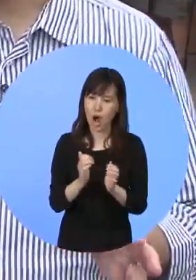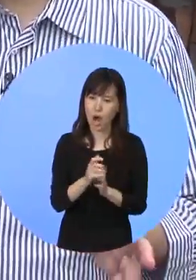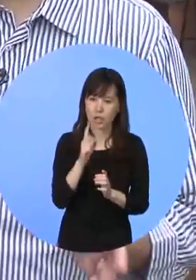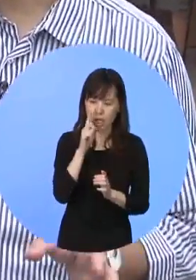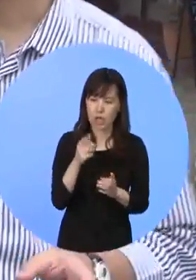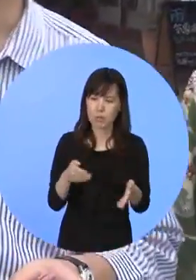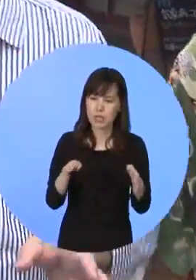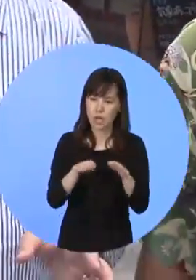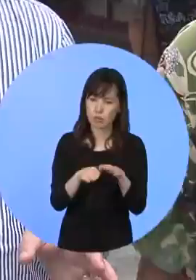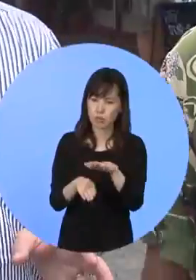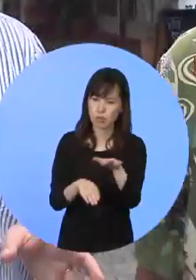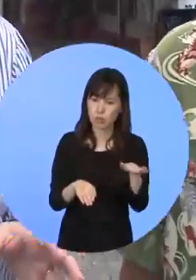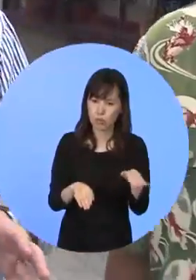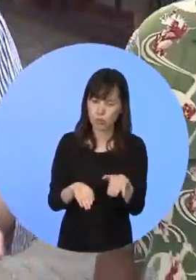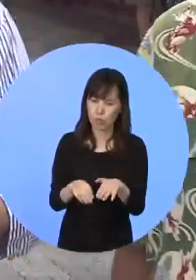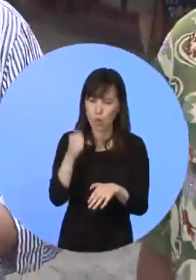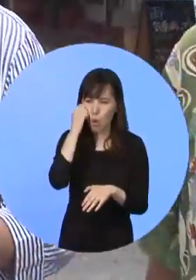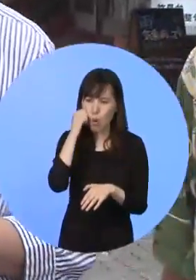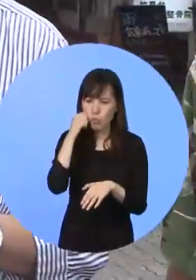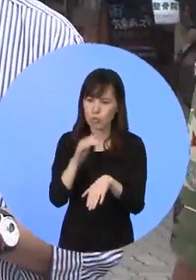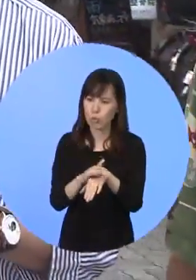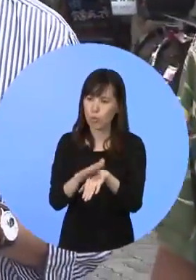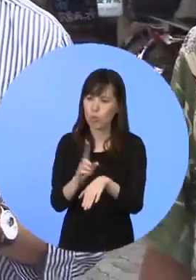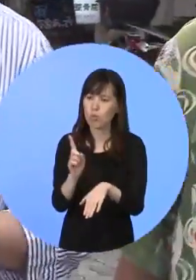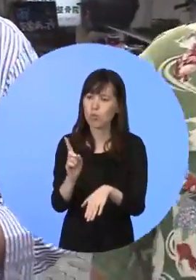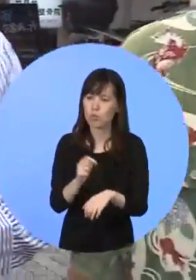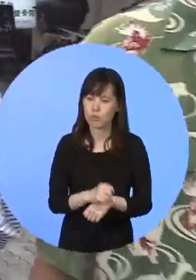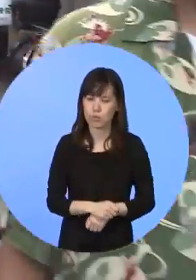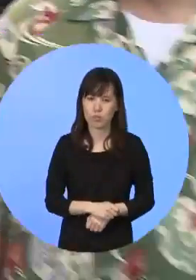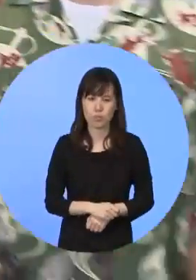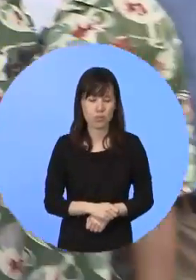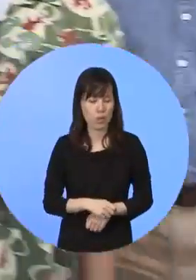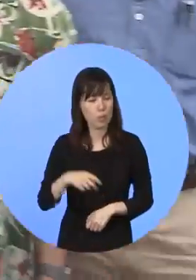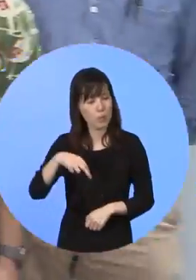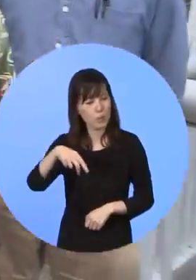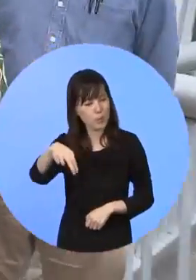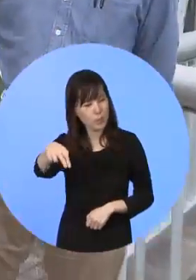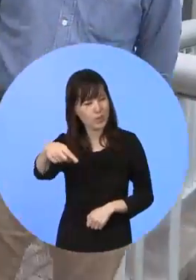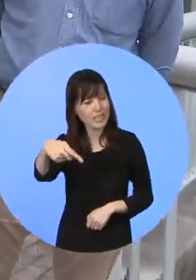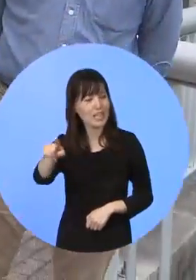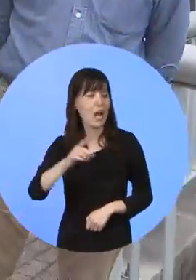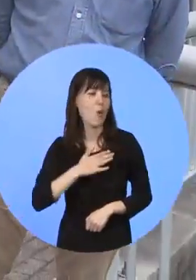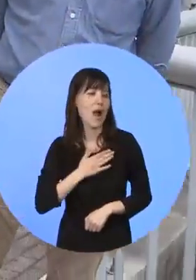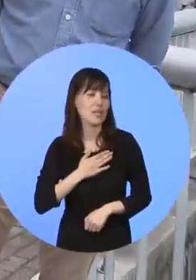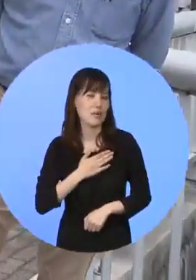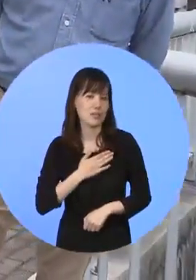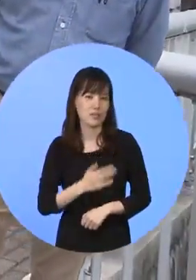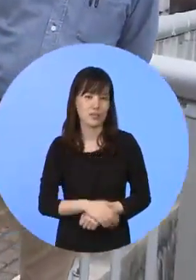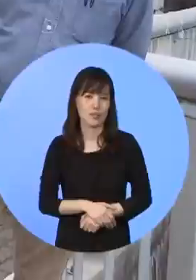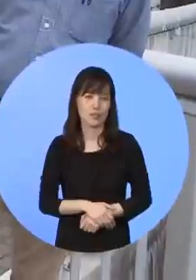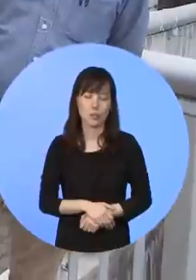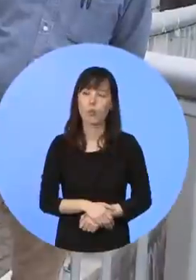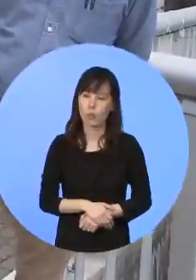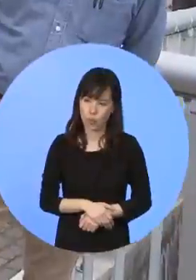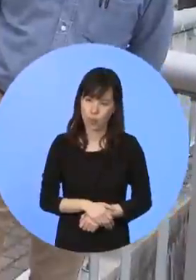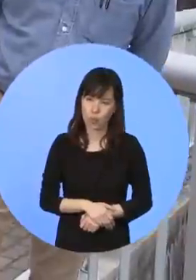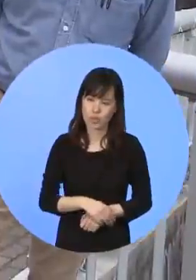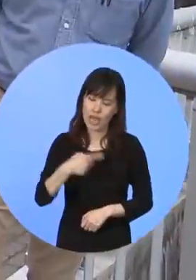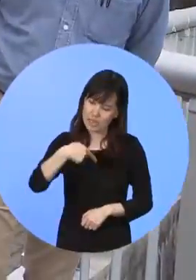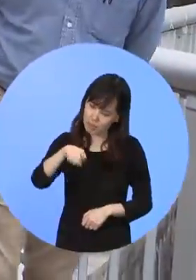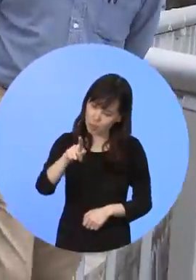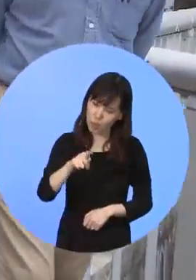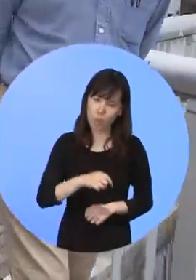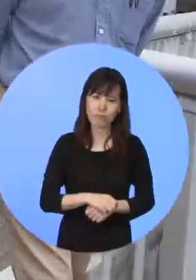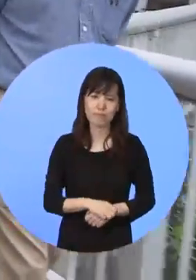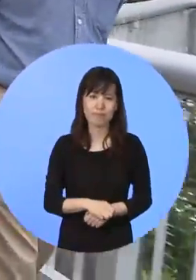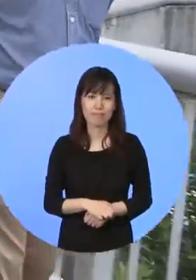台の皆さんどうされてたんですか。 はい、それはこの先の先に進んでいくと分かります。 え、この道を行くと、 はい、 はい、え、じゃあ行ってみ